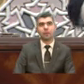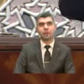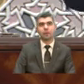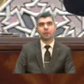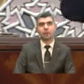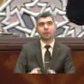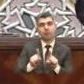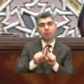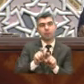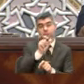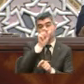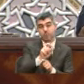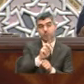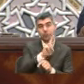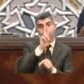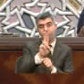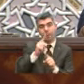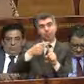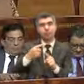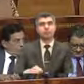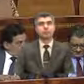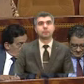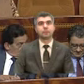الكلمه للسيد النائب للتعقيب.